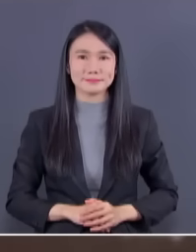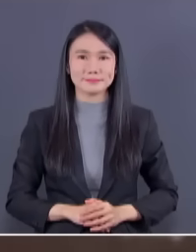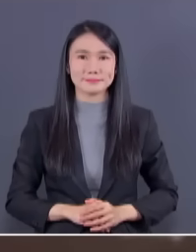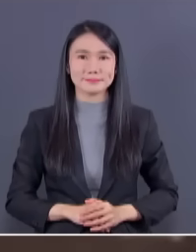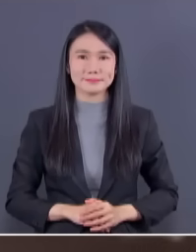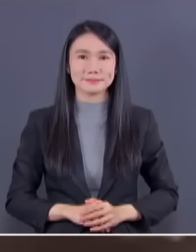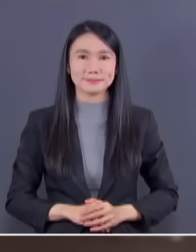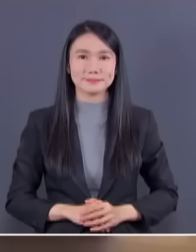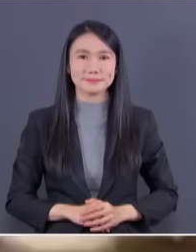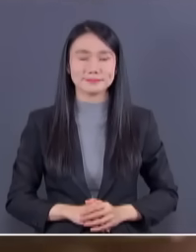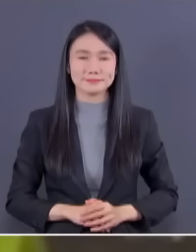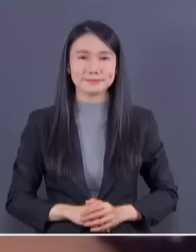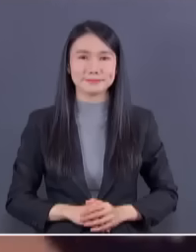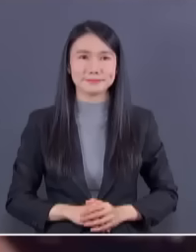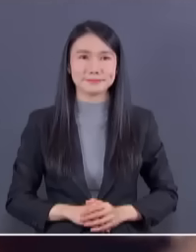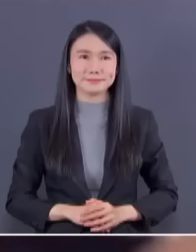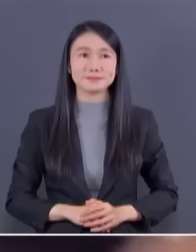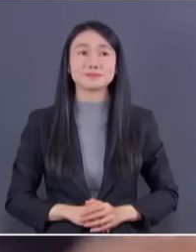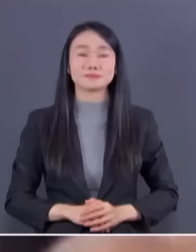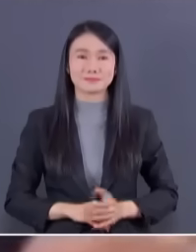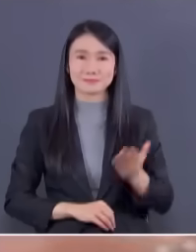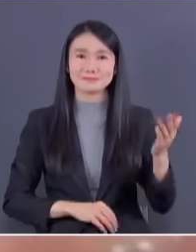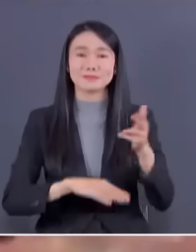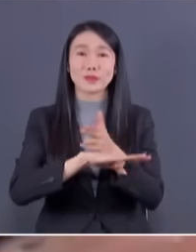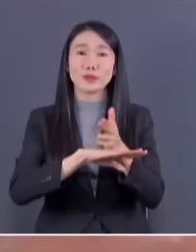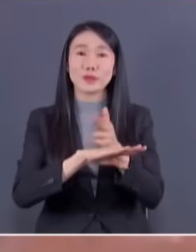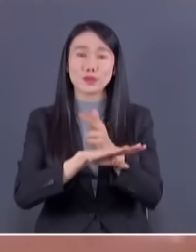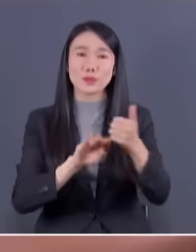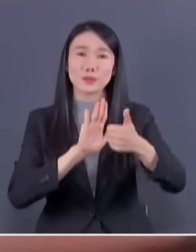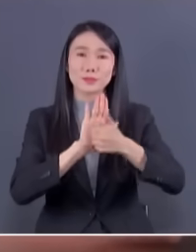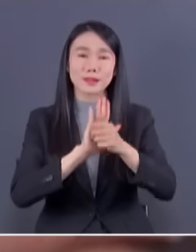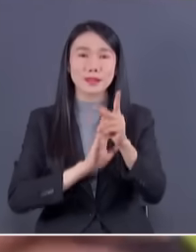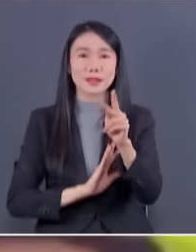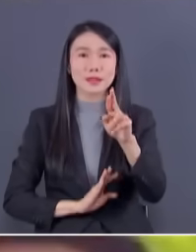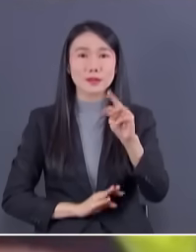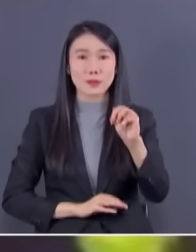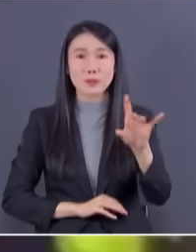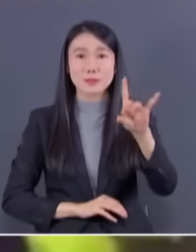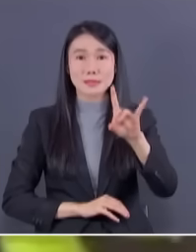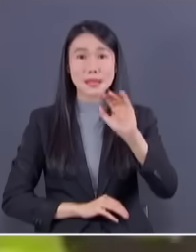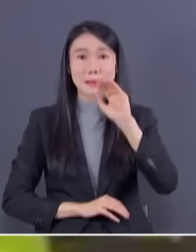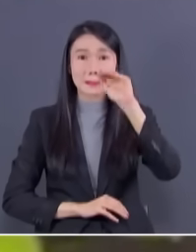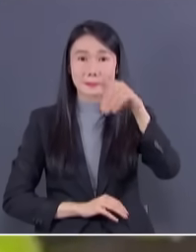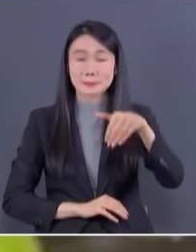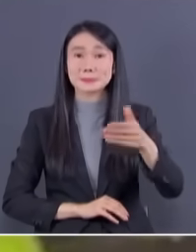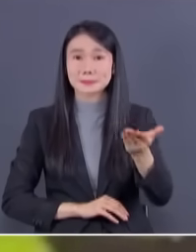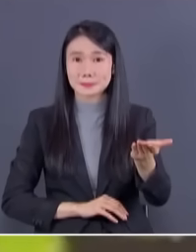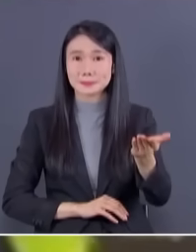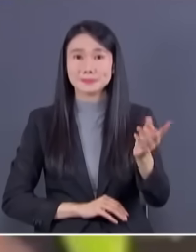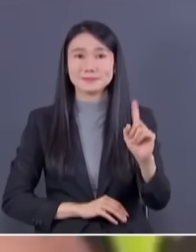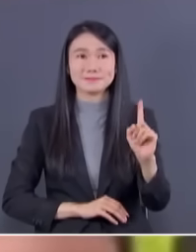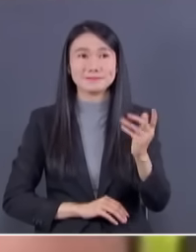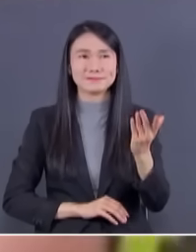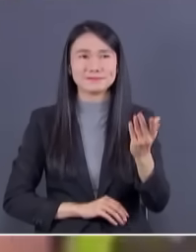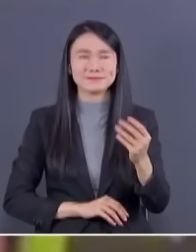อกไว ้คลิปนี้ครับเพจกรมอุทยานแห่งชาติสัตว์ป่าและพันธุ์พืชได้โพสต์เอาไว้บอกว่า